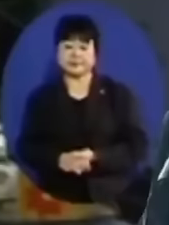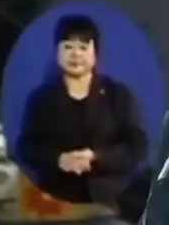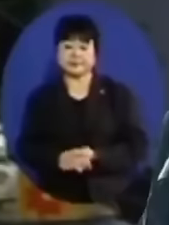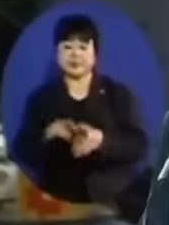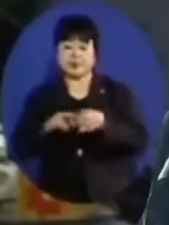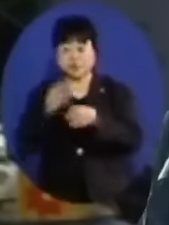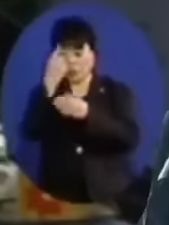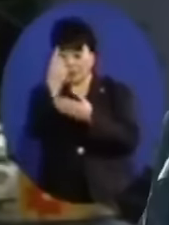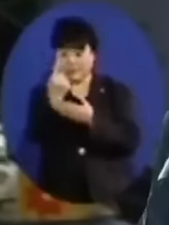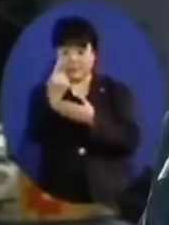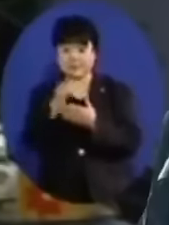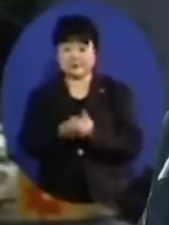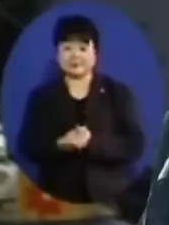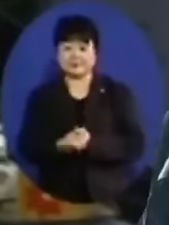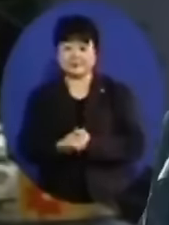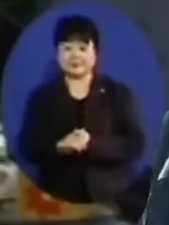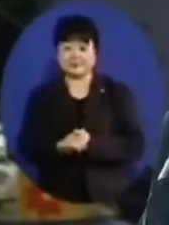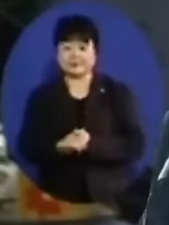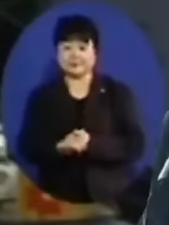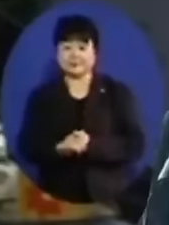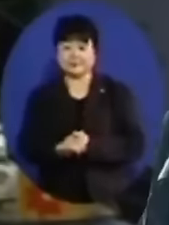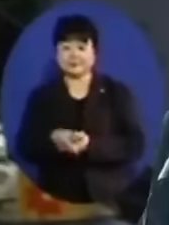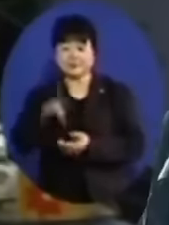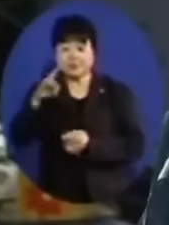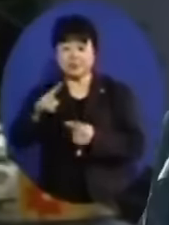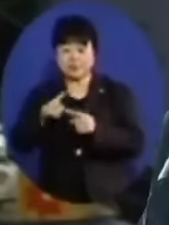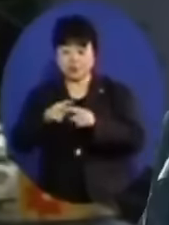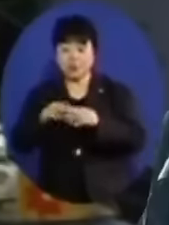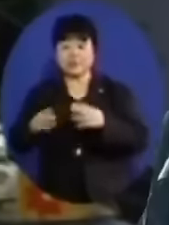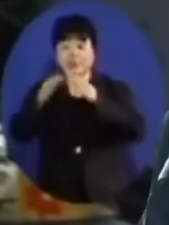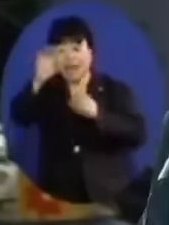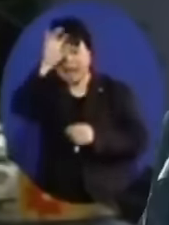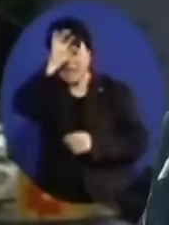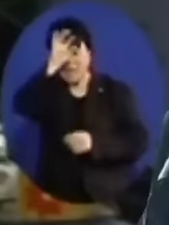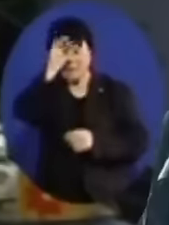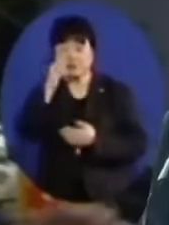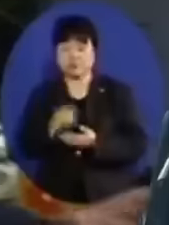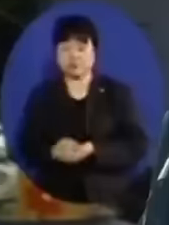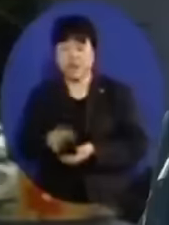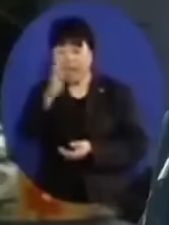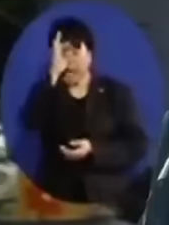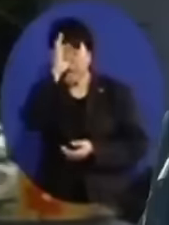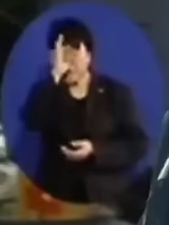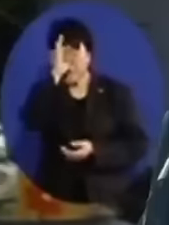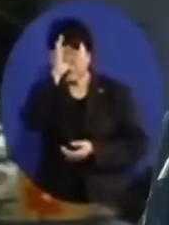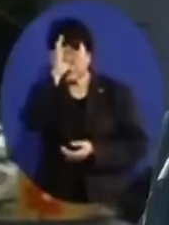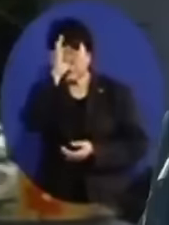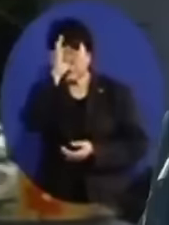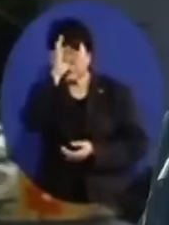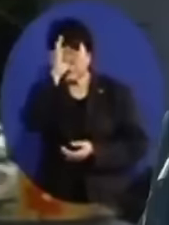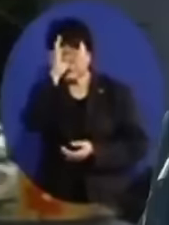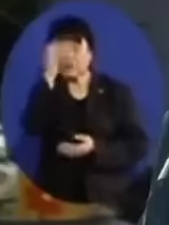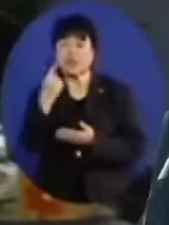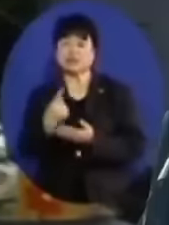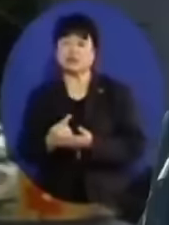여의도에 나와서 우리가 교회를 한참 지으려고 하는데 IMF가 와서 전부 회사 문을 닫고